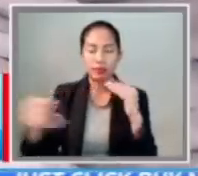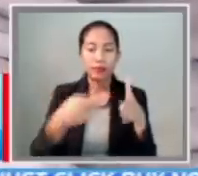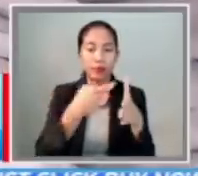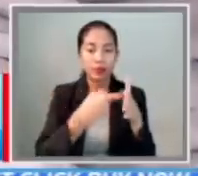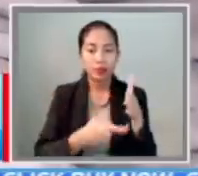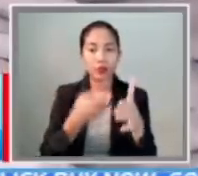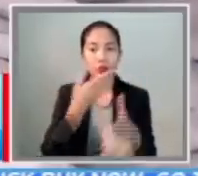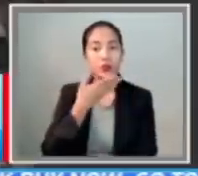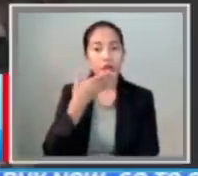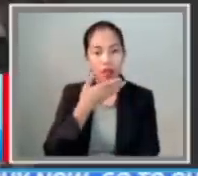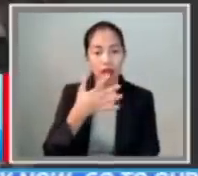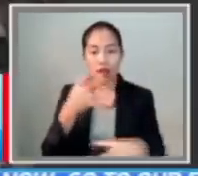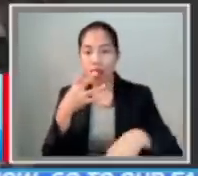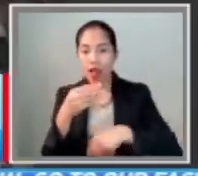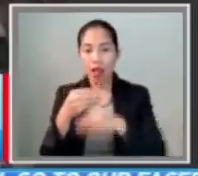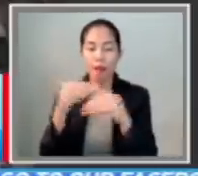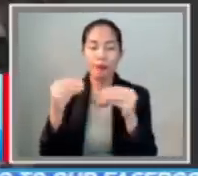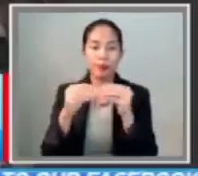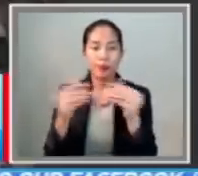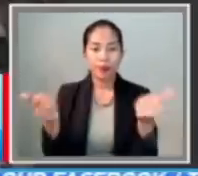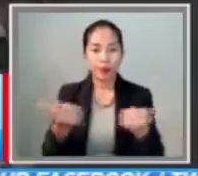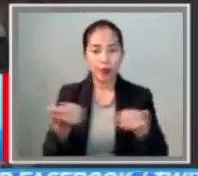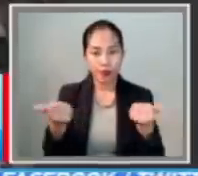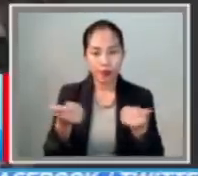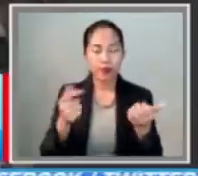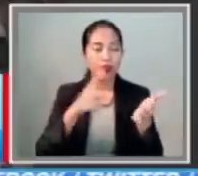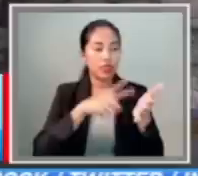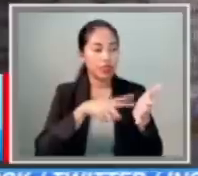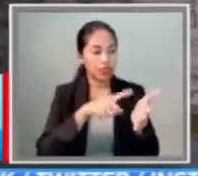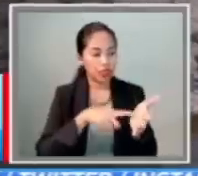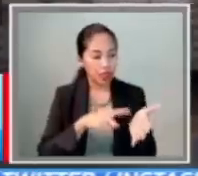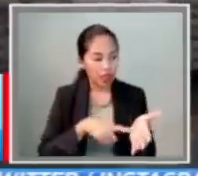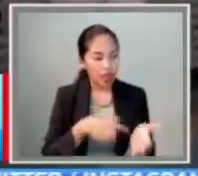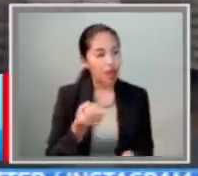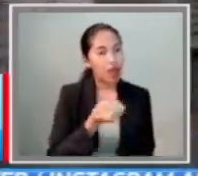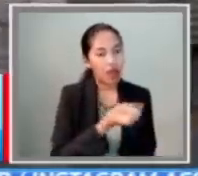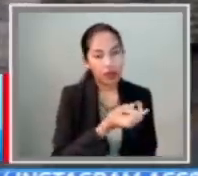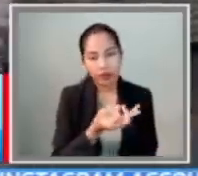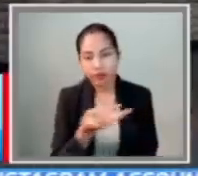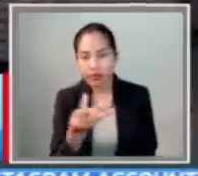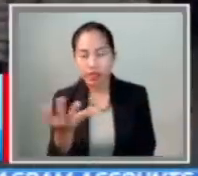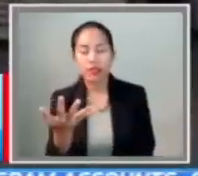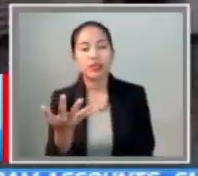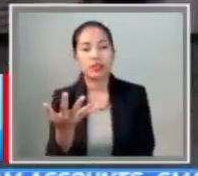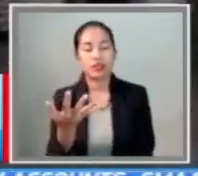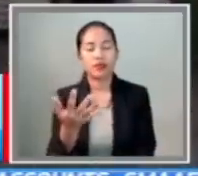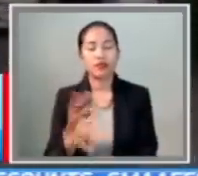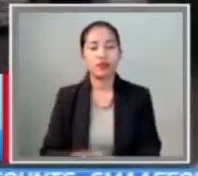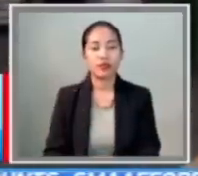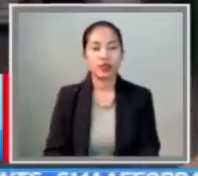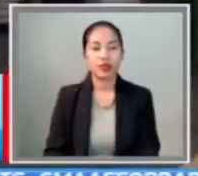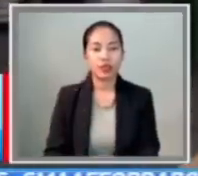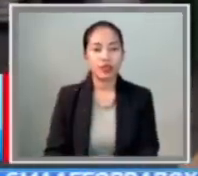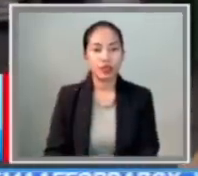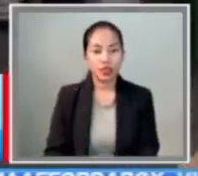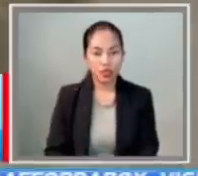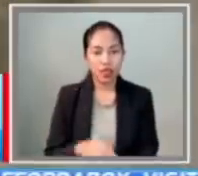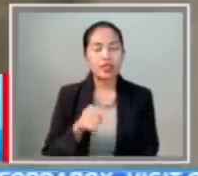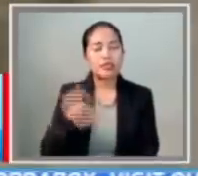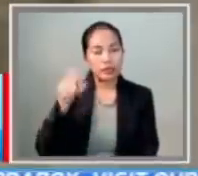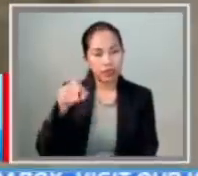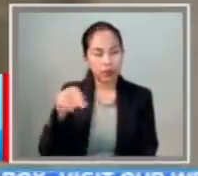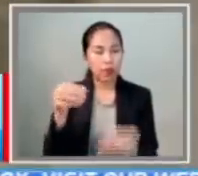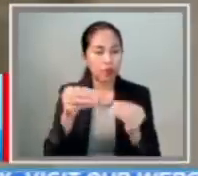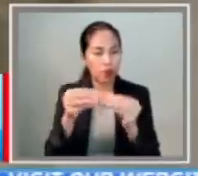nito. Base sa inventaryo ng Sugar Regulatory Administration, kinakailangang mag-angkat dahil kakapusin na